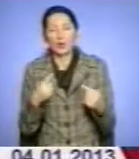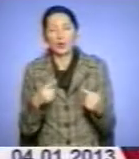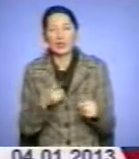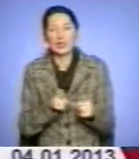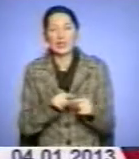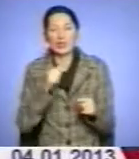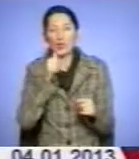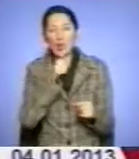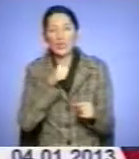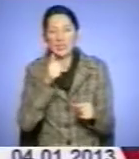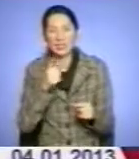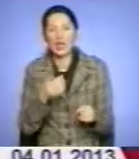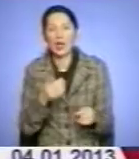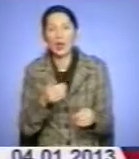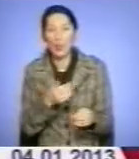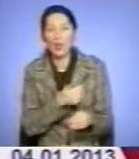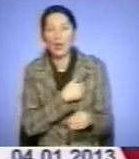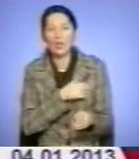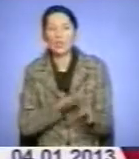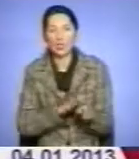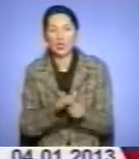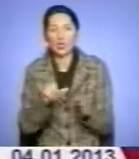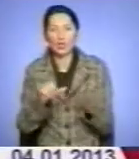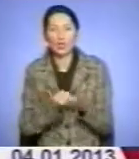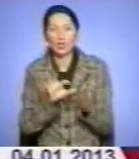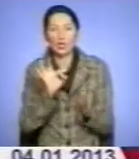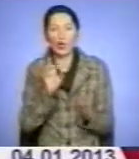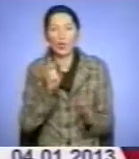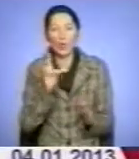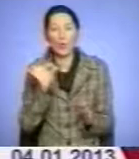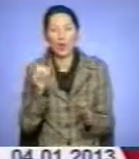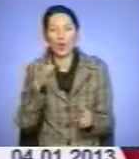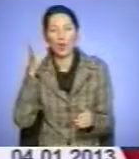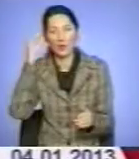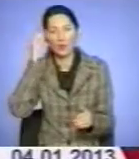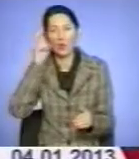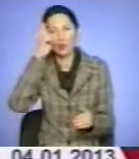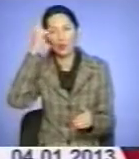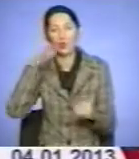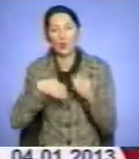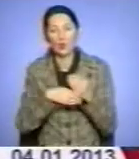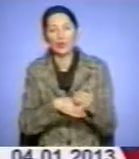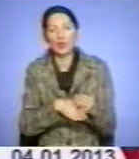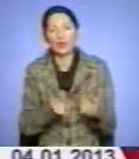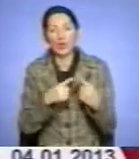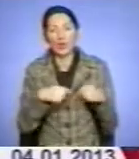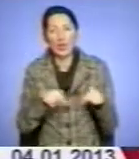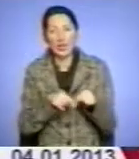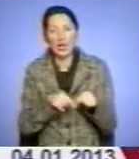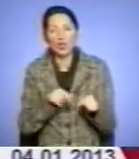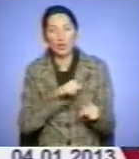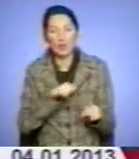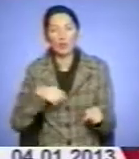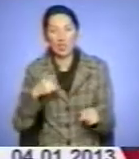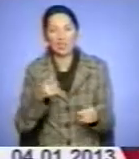їхнє заповітне бажання здійснилося, учасники обнови вважають Божим провидінням. Організатори самі їх знайшли.